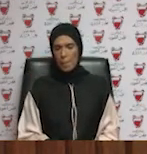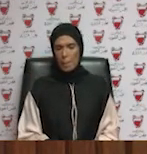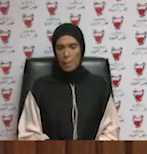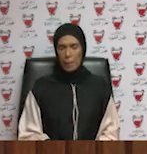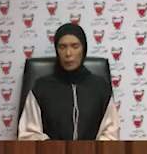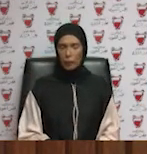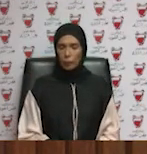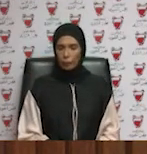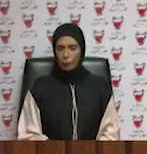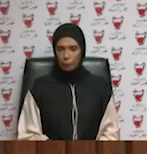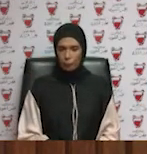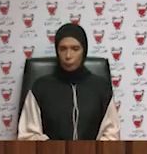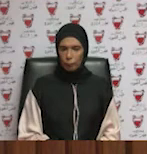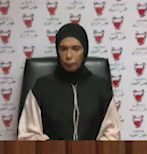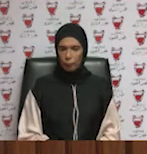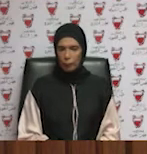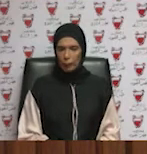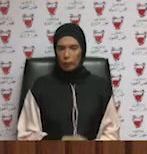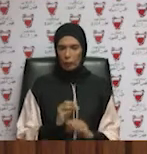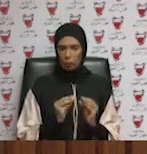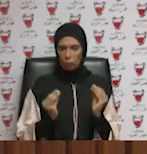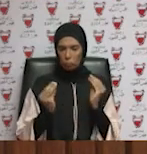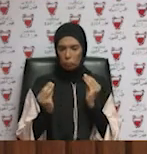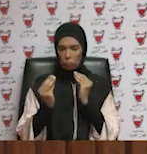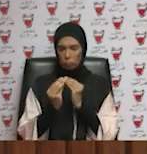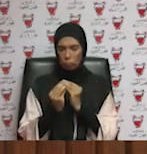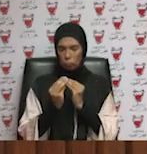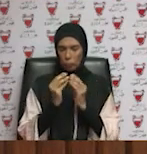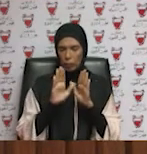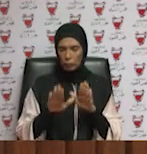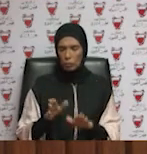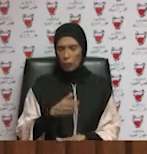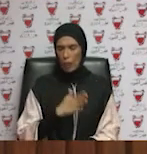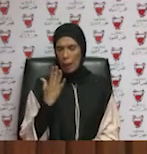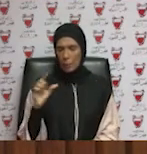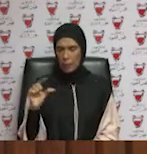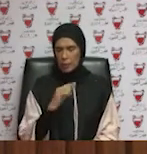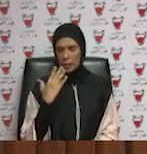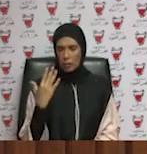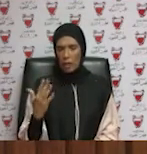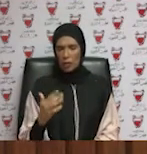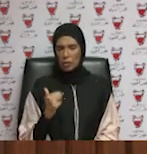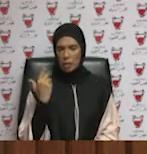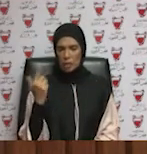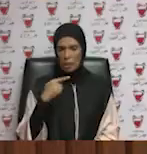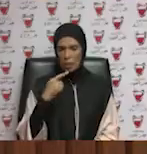وأيضا وما أجراه من تعديلات بجلسة المنعقدة في 5 مايو